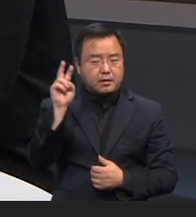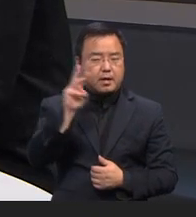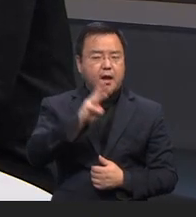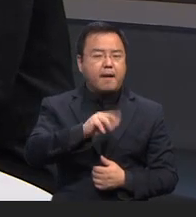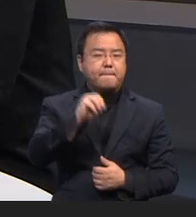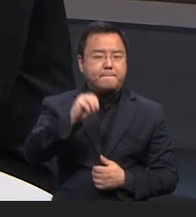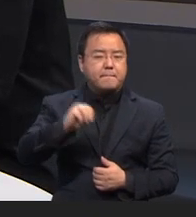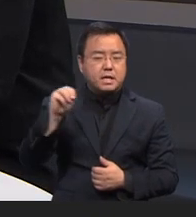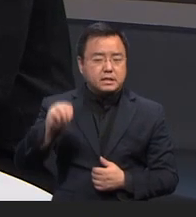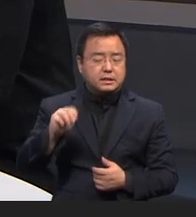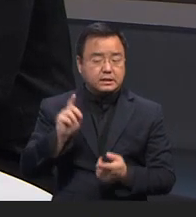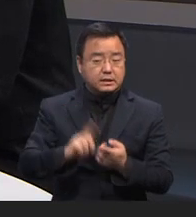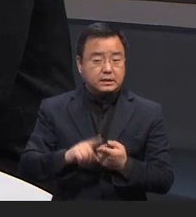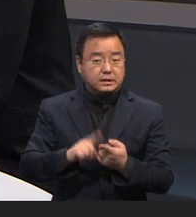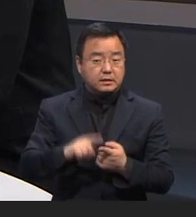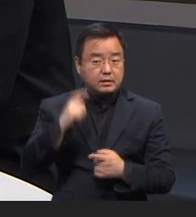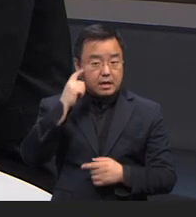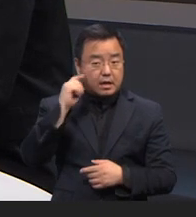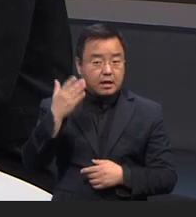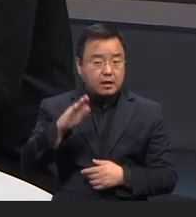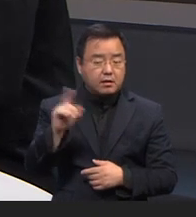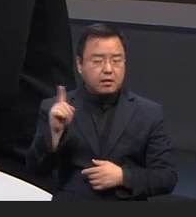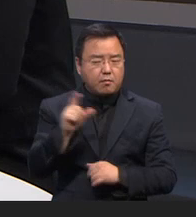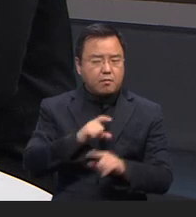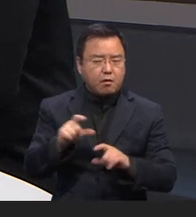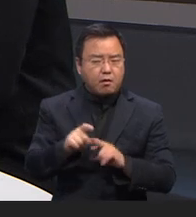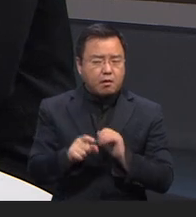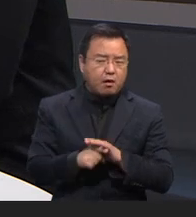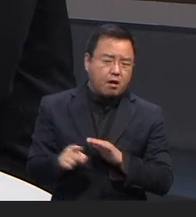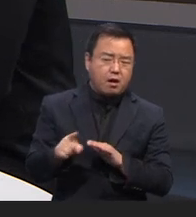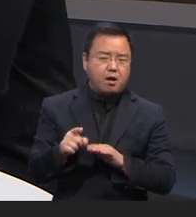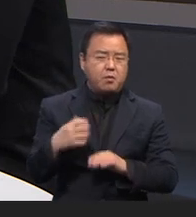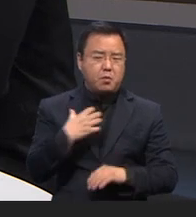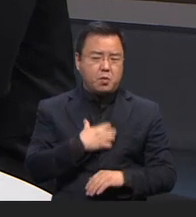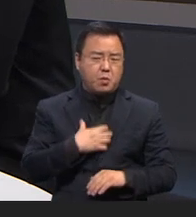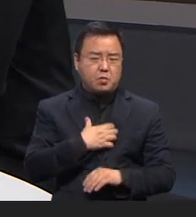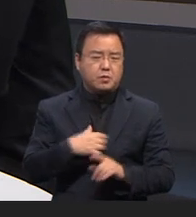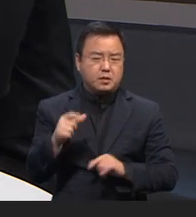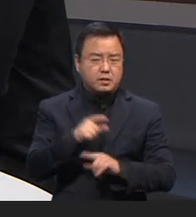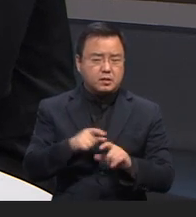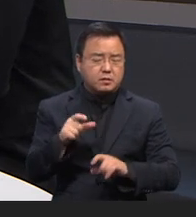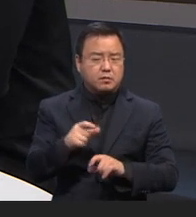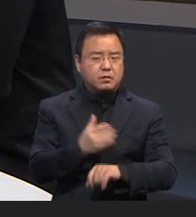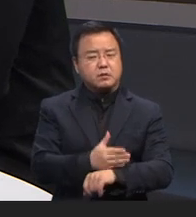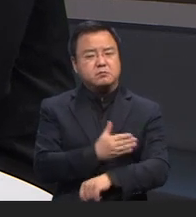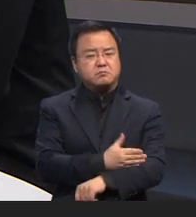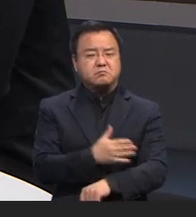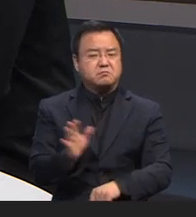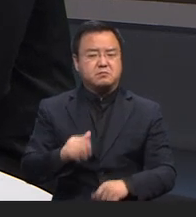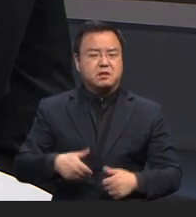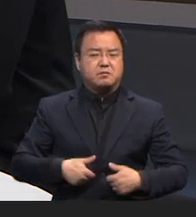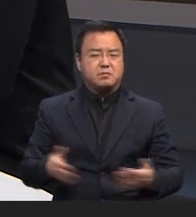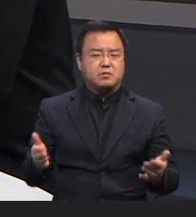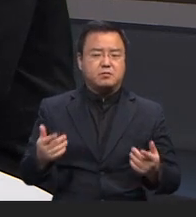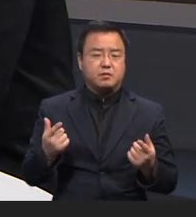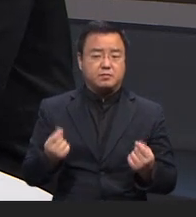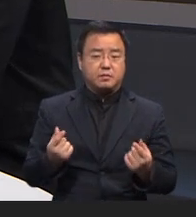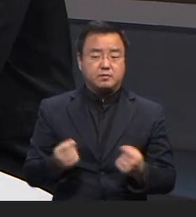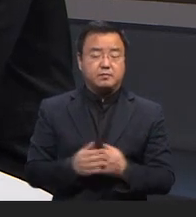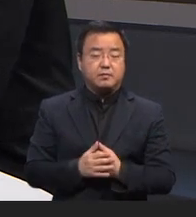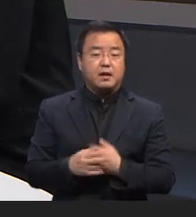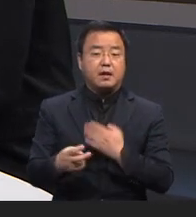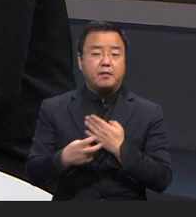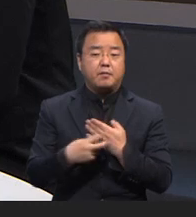일이 좀 생각이 나는데 너무 앞서서 불안감 았 을 좀더 케 가질 필요는 없지 않을까 이런 생각이 듭니다 4 자